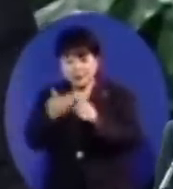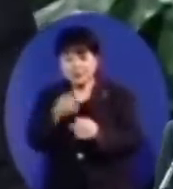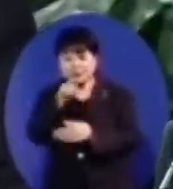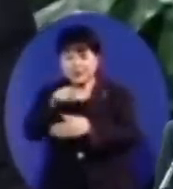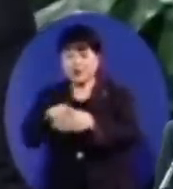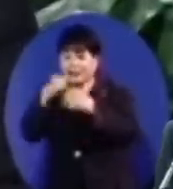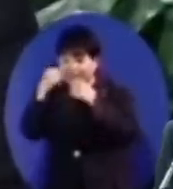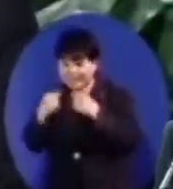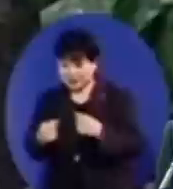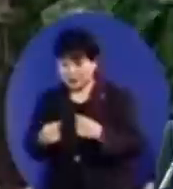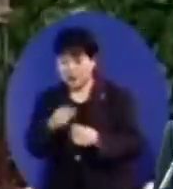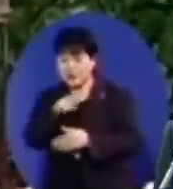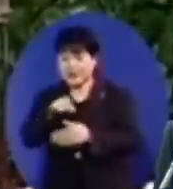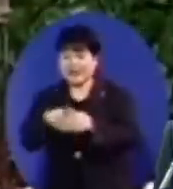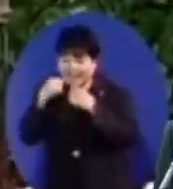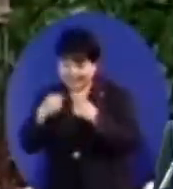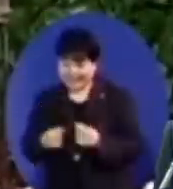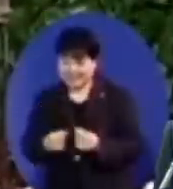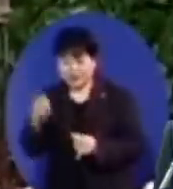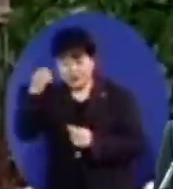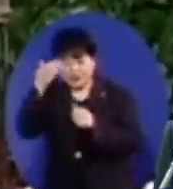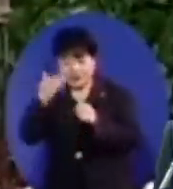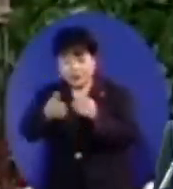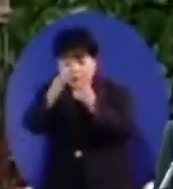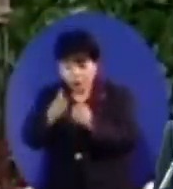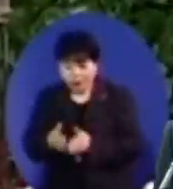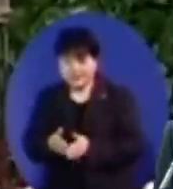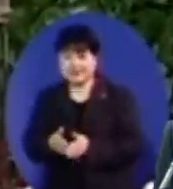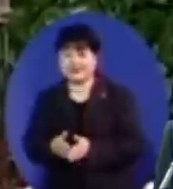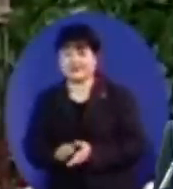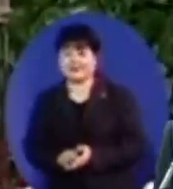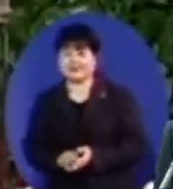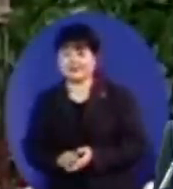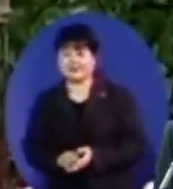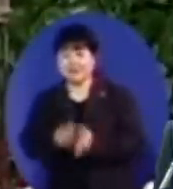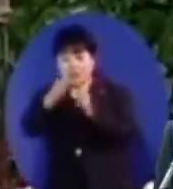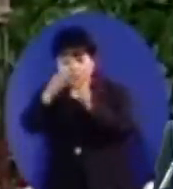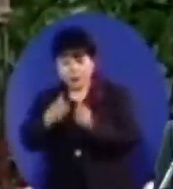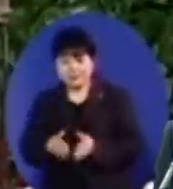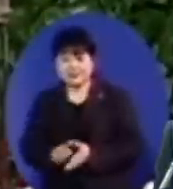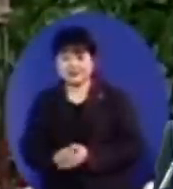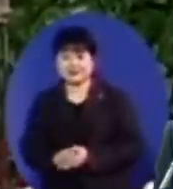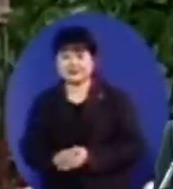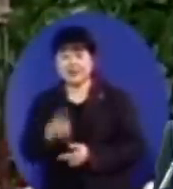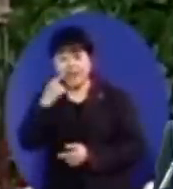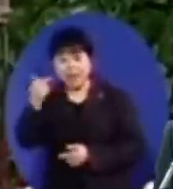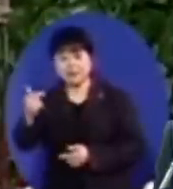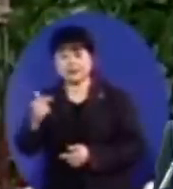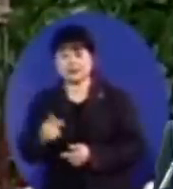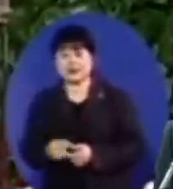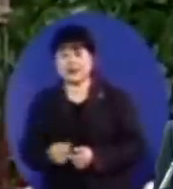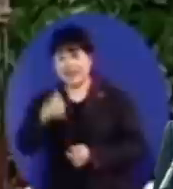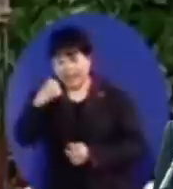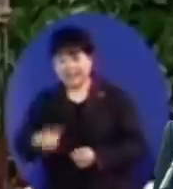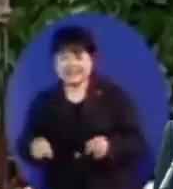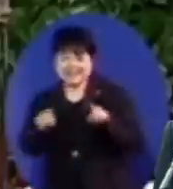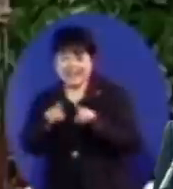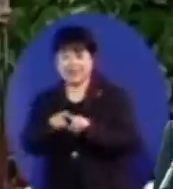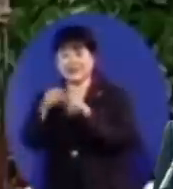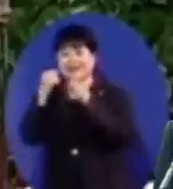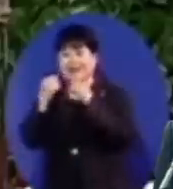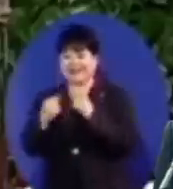가운데 계시고 우리 안에 계시고 성령을 통한 후에 통해서 아버지와 아들이 같이 계신